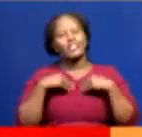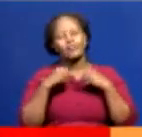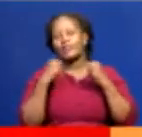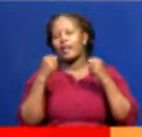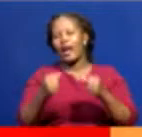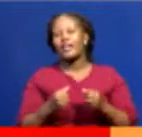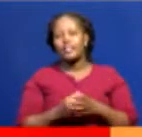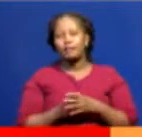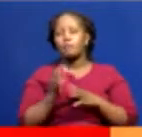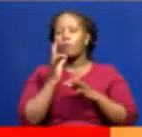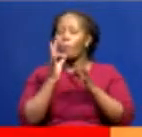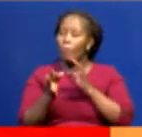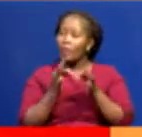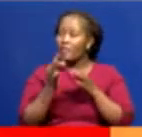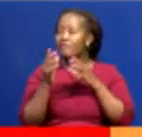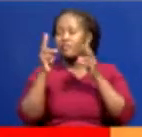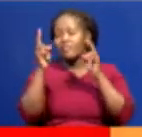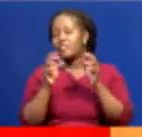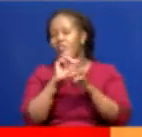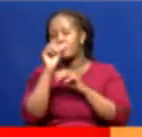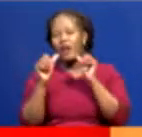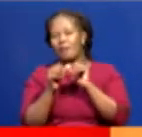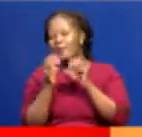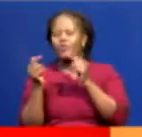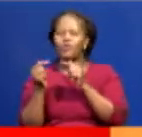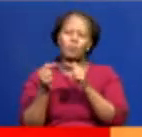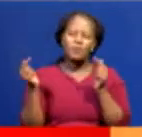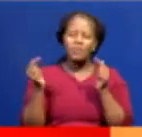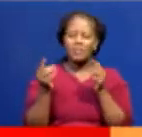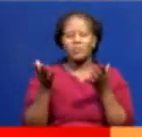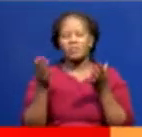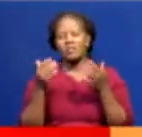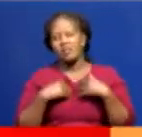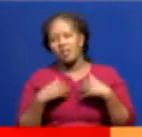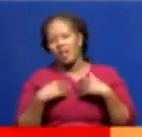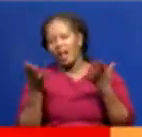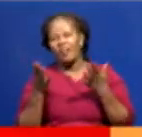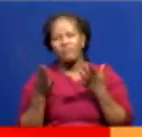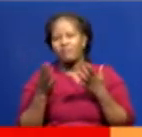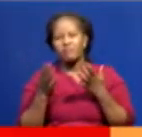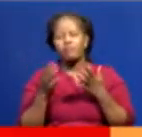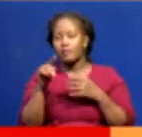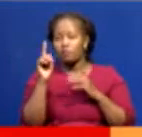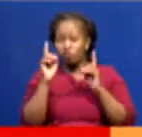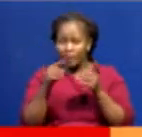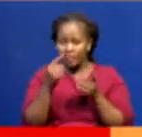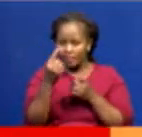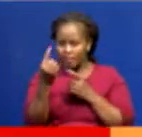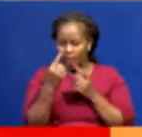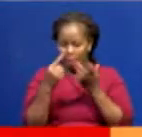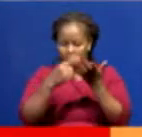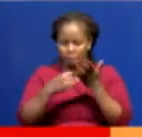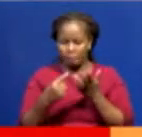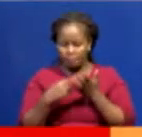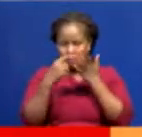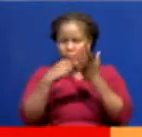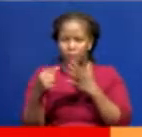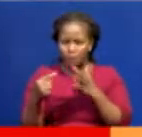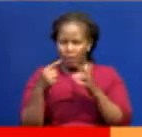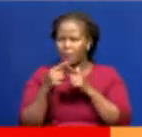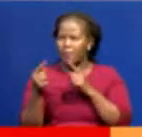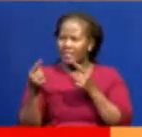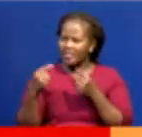ni masuala ya upinzani kusukuma serikali, waje tukae chini tuongee. Lakini kuja kutuambia